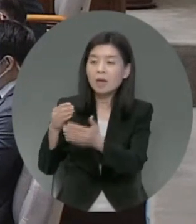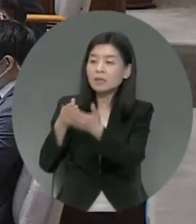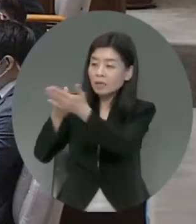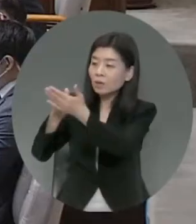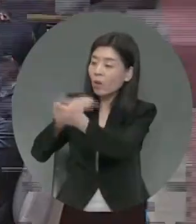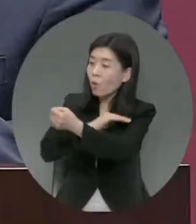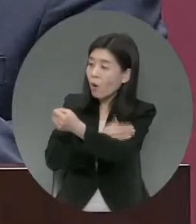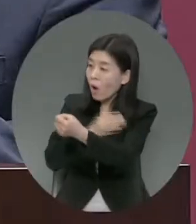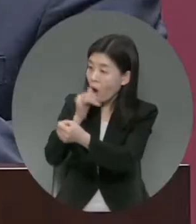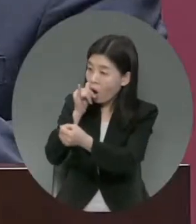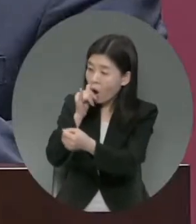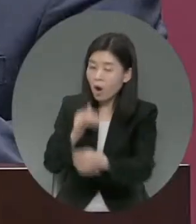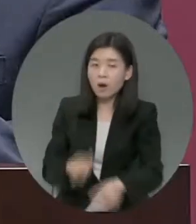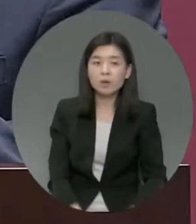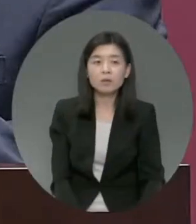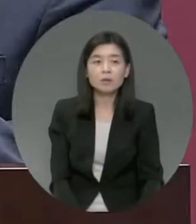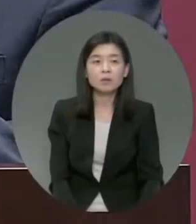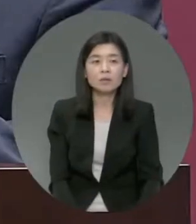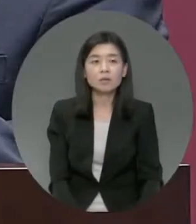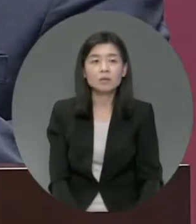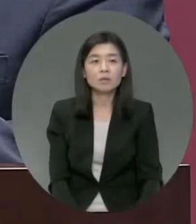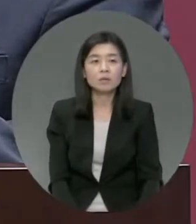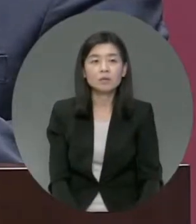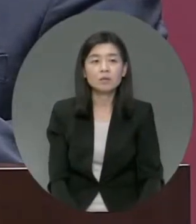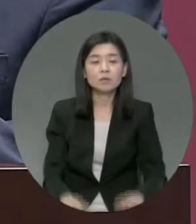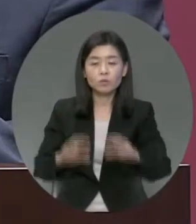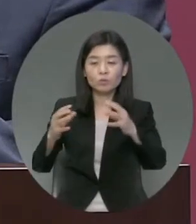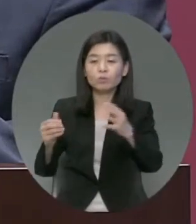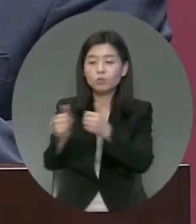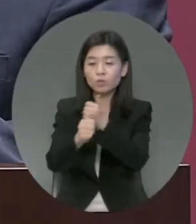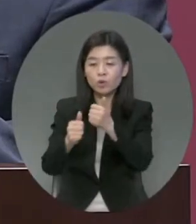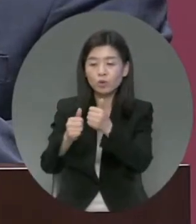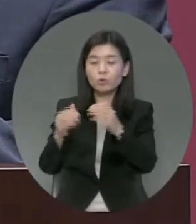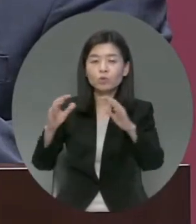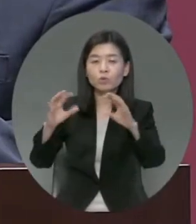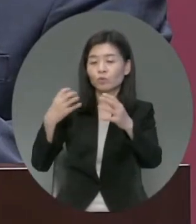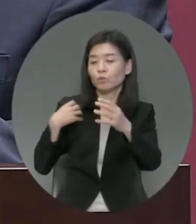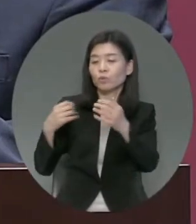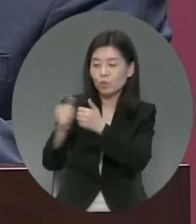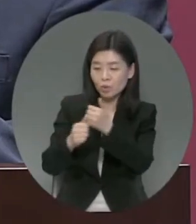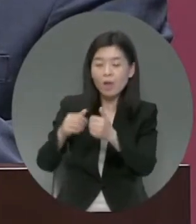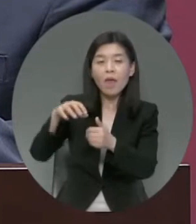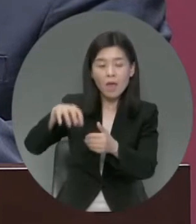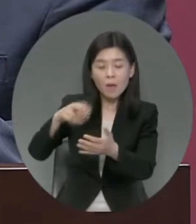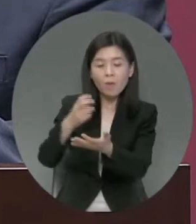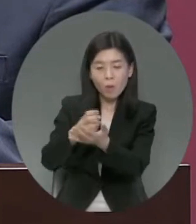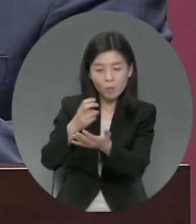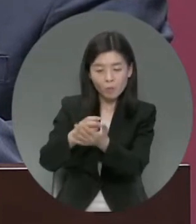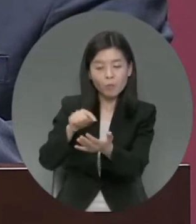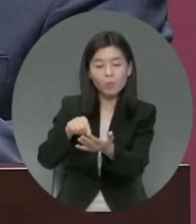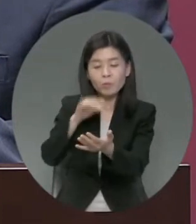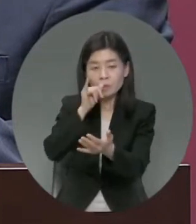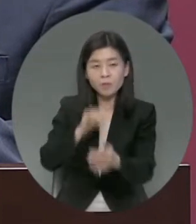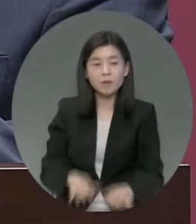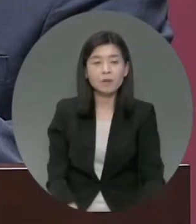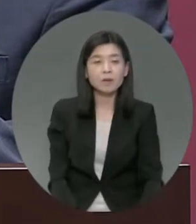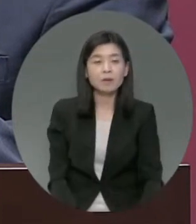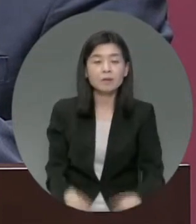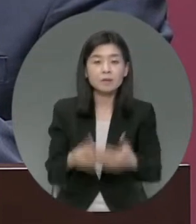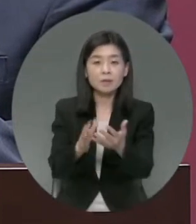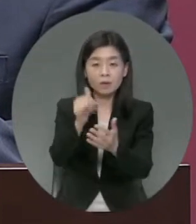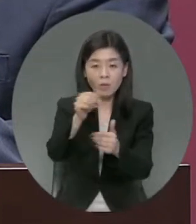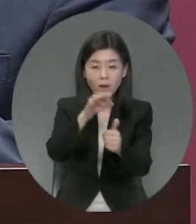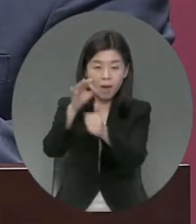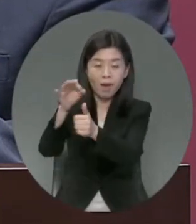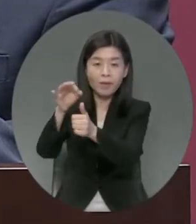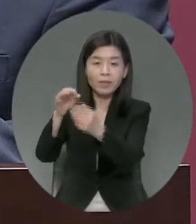국무위원에 대해서 헌법에서 정한 재청권이 있습니다. 네. 장관 4명 낙마에서 인사참사가